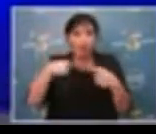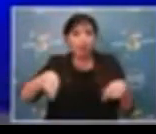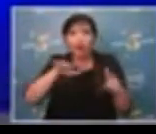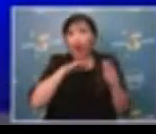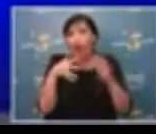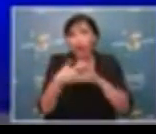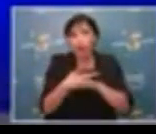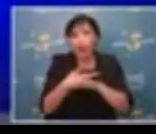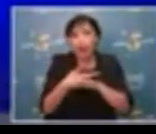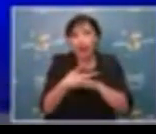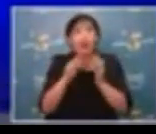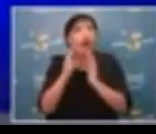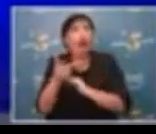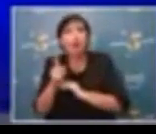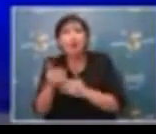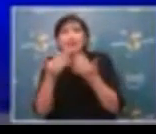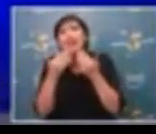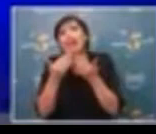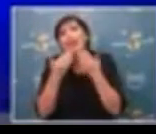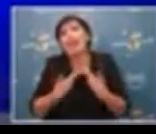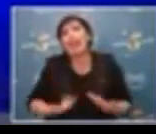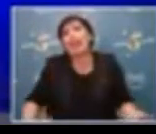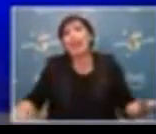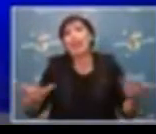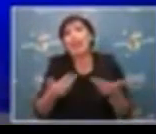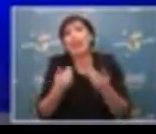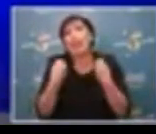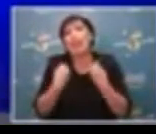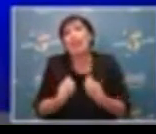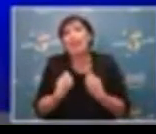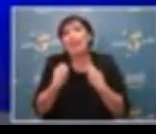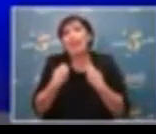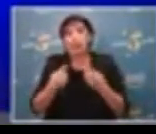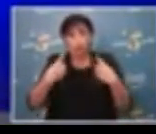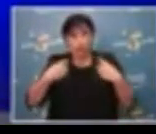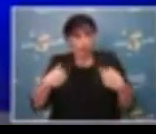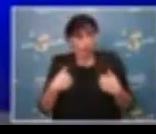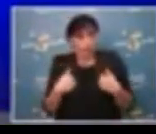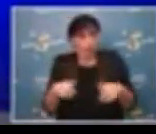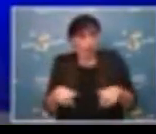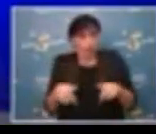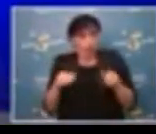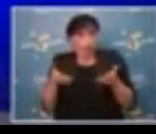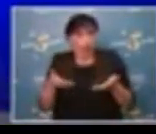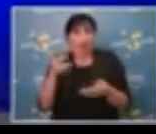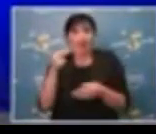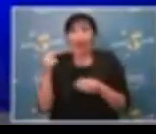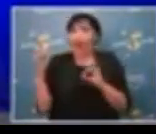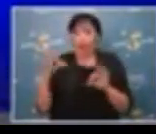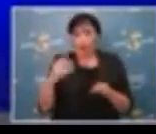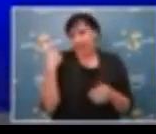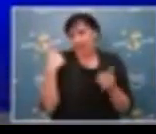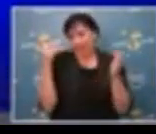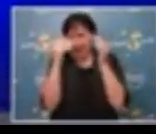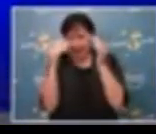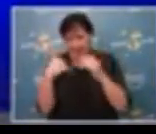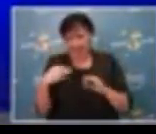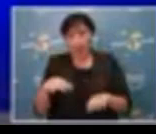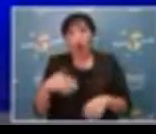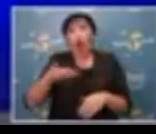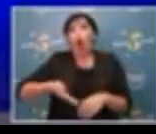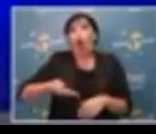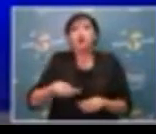siamo cambiati, chi siamo? Oggi io sono arrivato a Napoli ieri sera, oggi